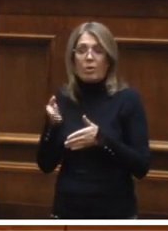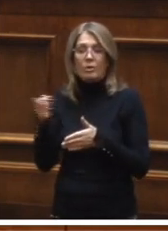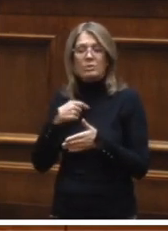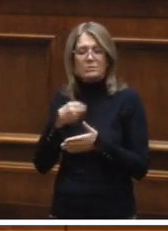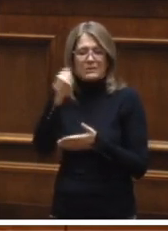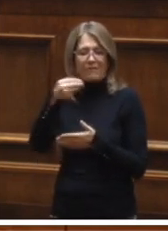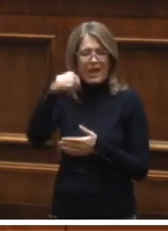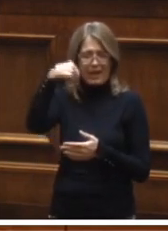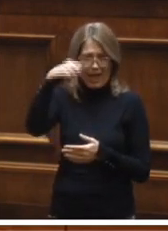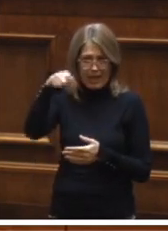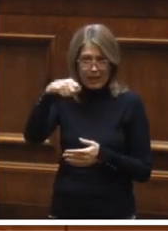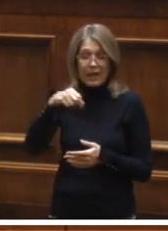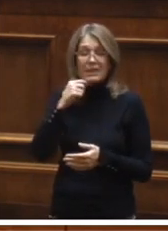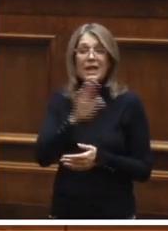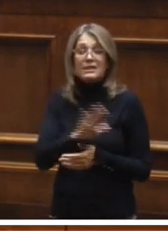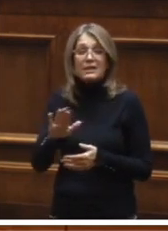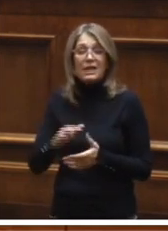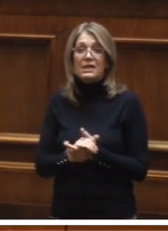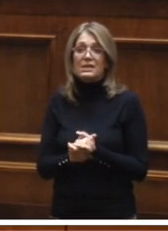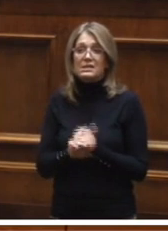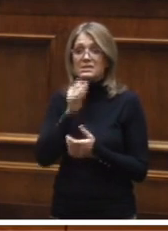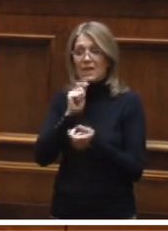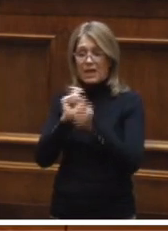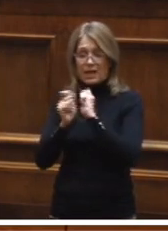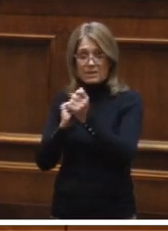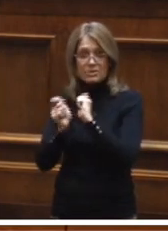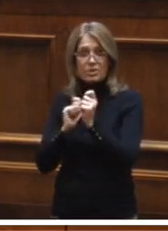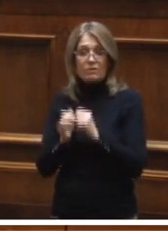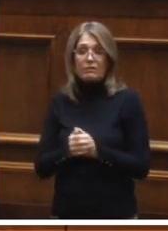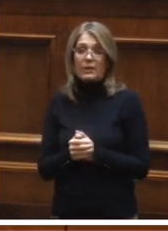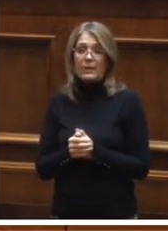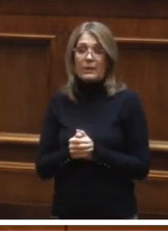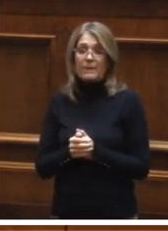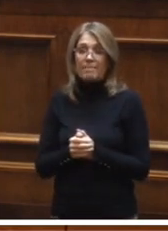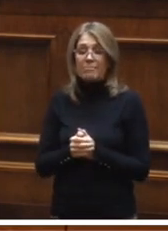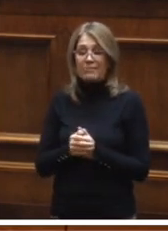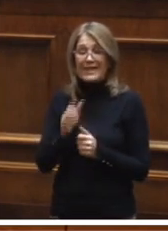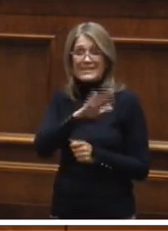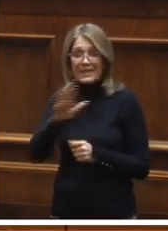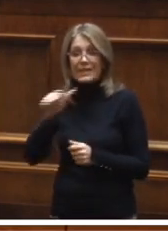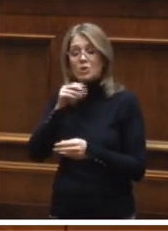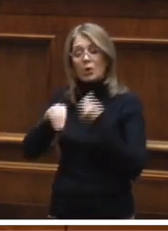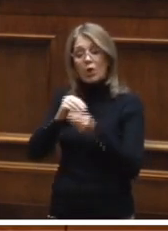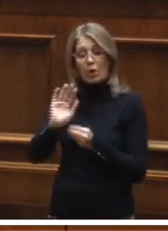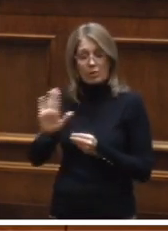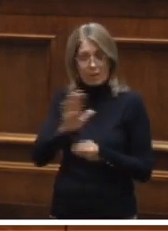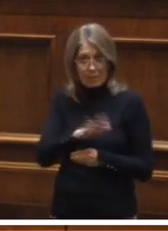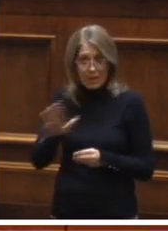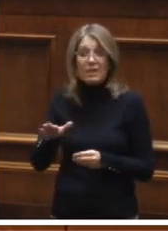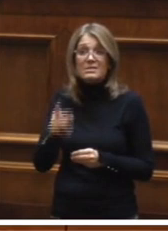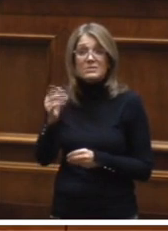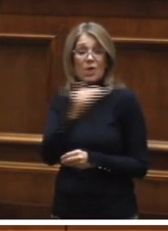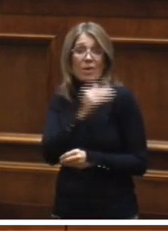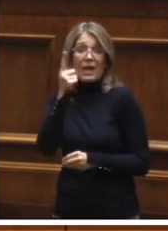dodeljivali nagrade i razgovarali i sa decom i sa roditeljima, da mi se obratila